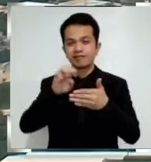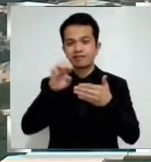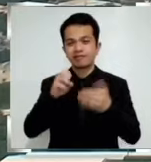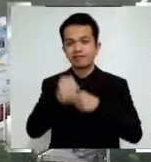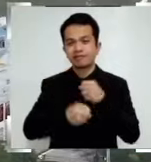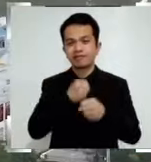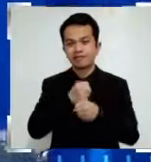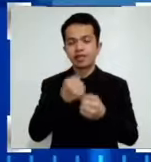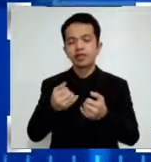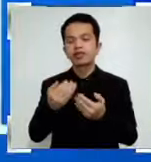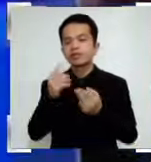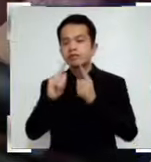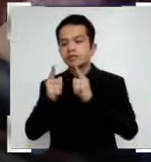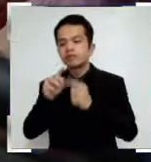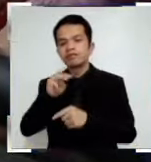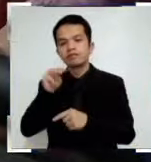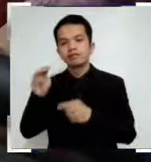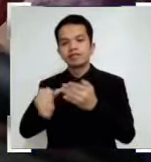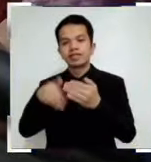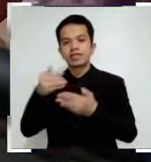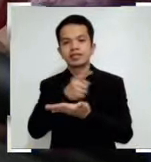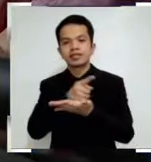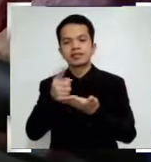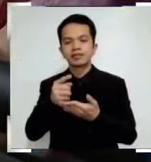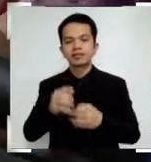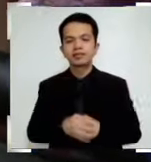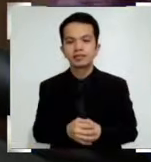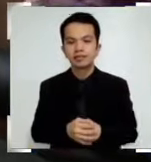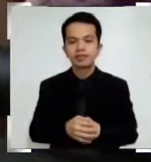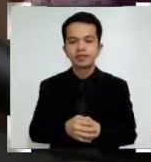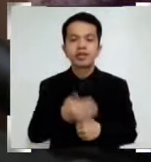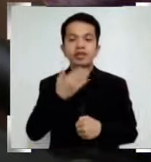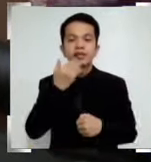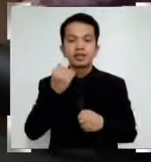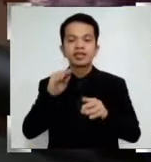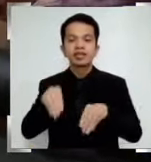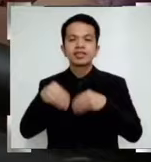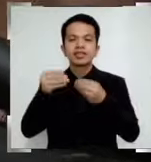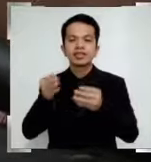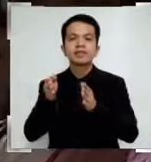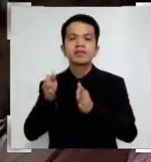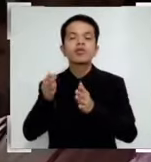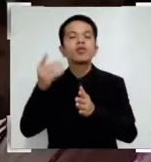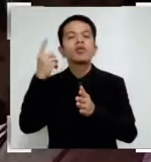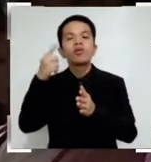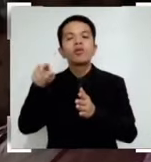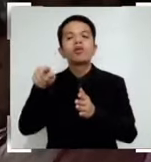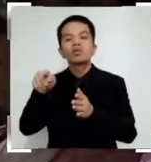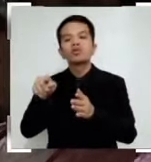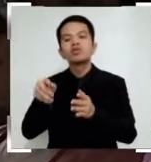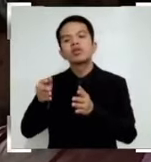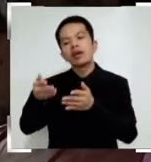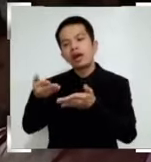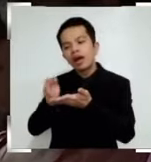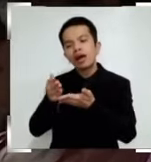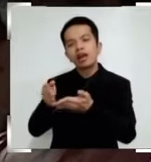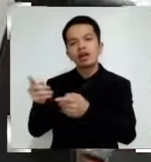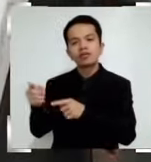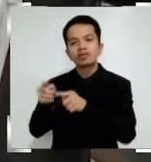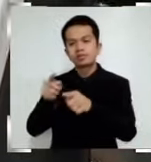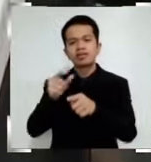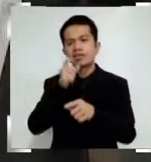Council sa susunod na linggo. Dapat magbigay sila ng daan kung saan yung pwedeng dumaan doon na hindi kami magkukuha na ng